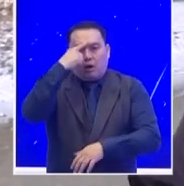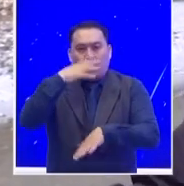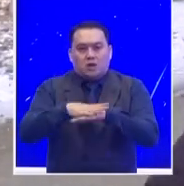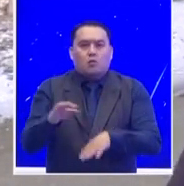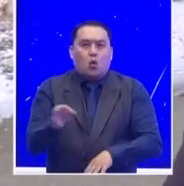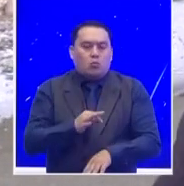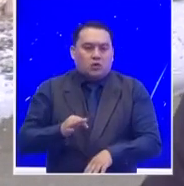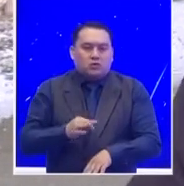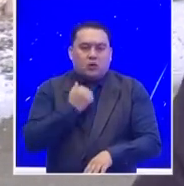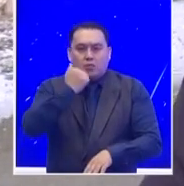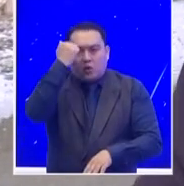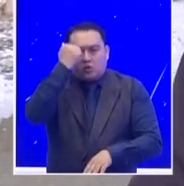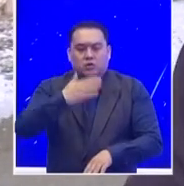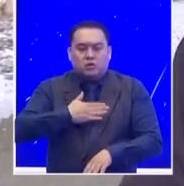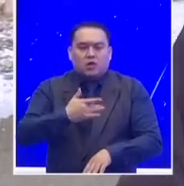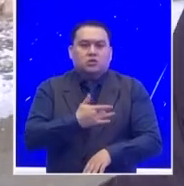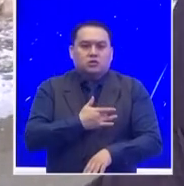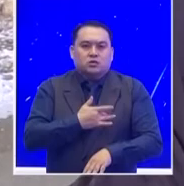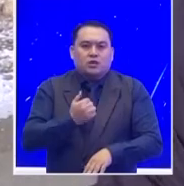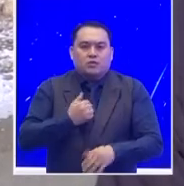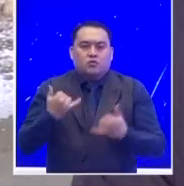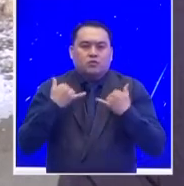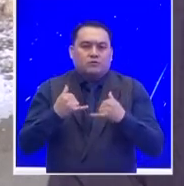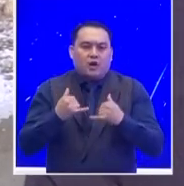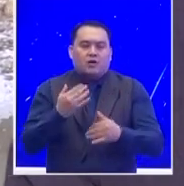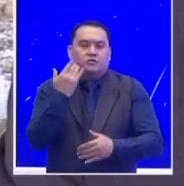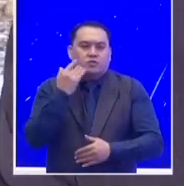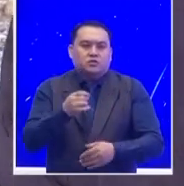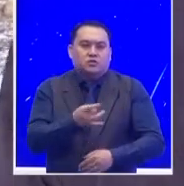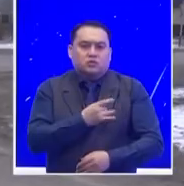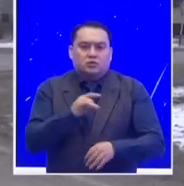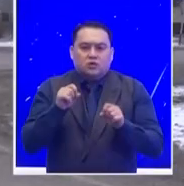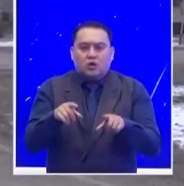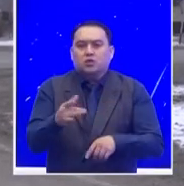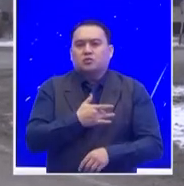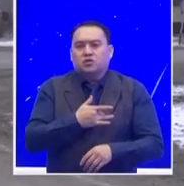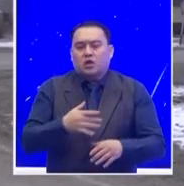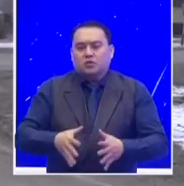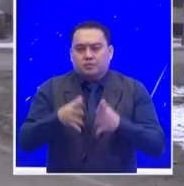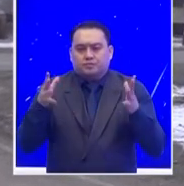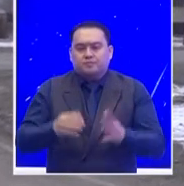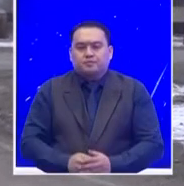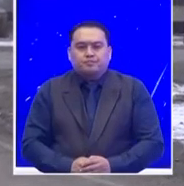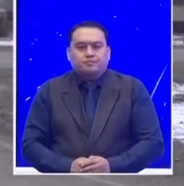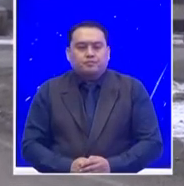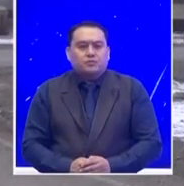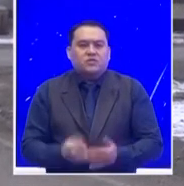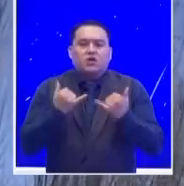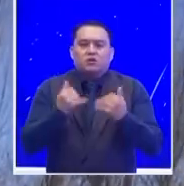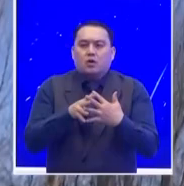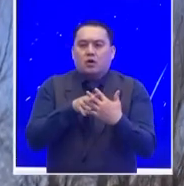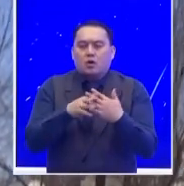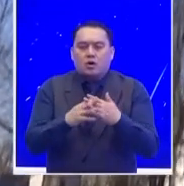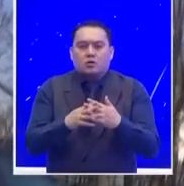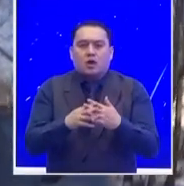Баталов. Благодарим его от всего сердца. Мы восхищаемся им. Он человек с золотым сердцем. Сегодня в Кызылагаше жизнь бьет ключом.